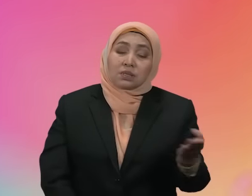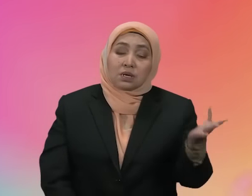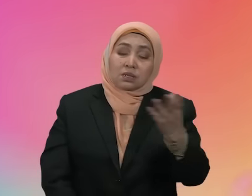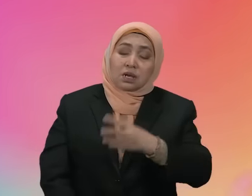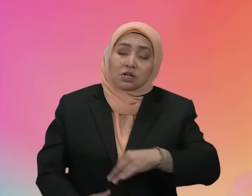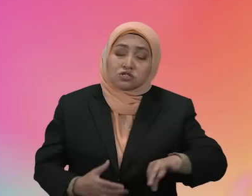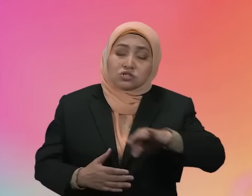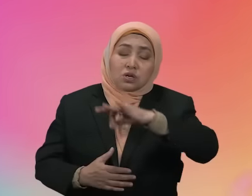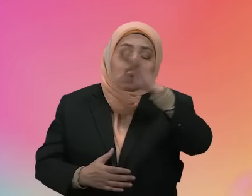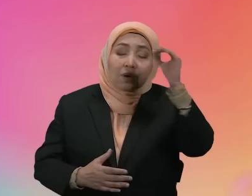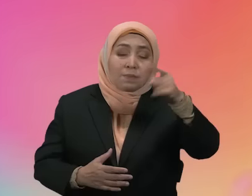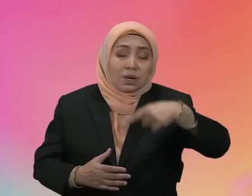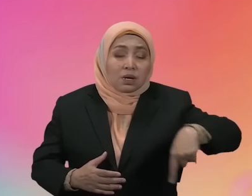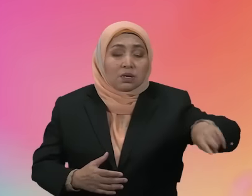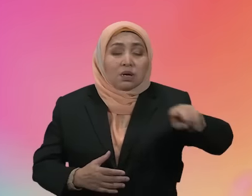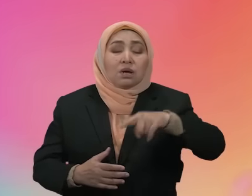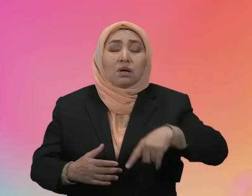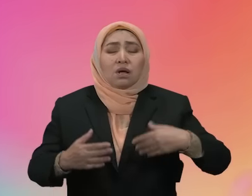بأموالهم